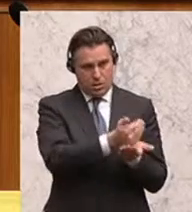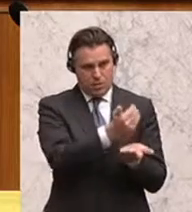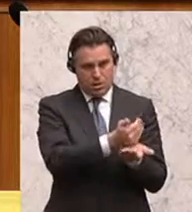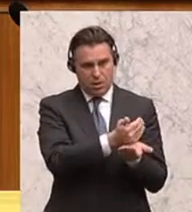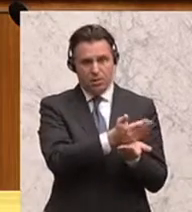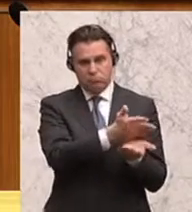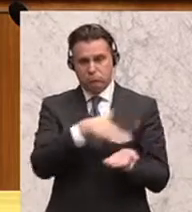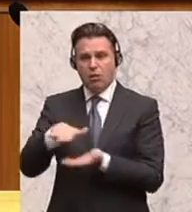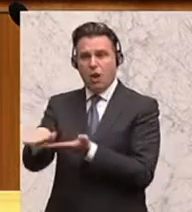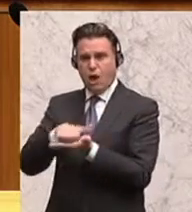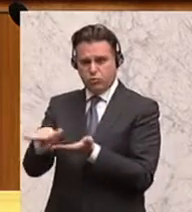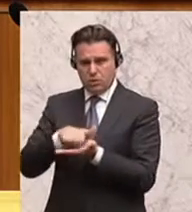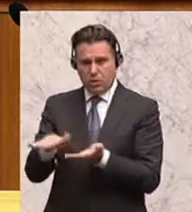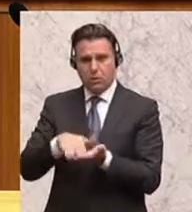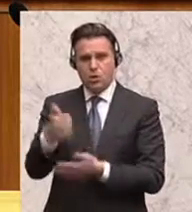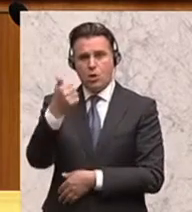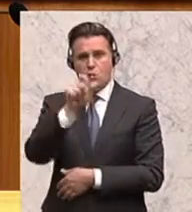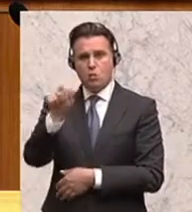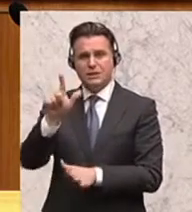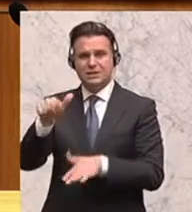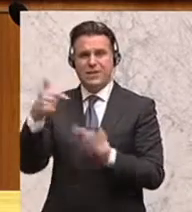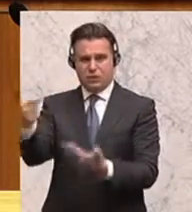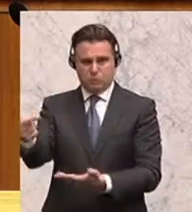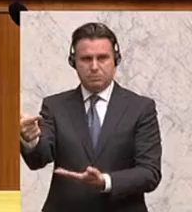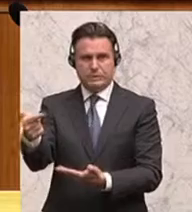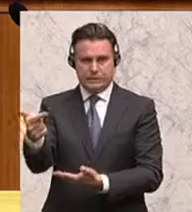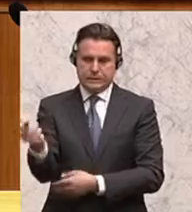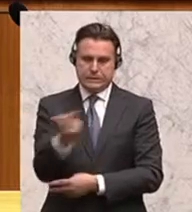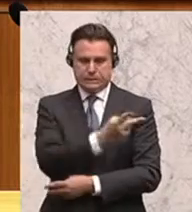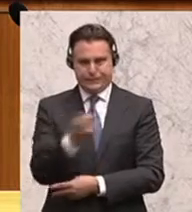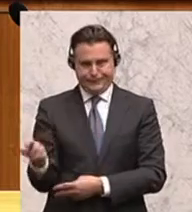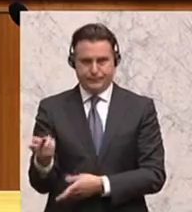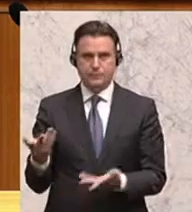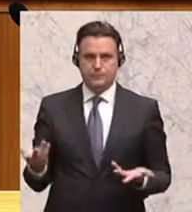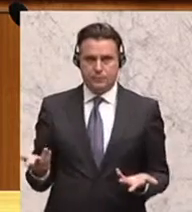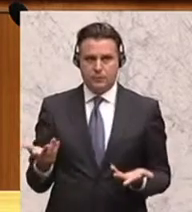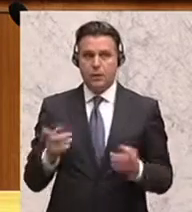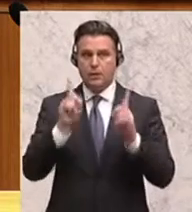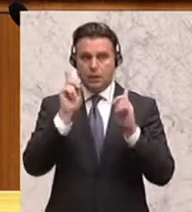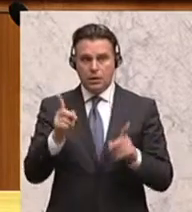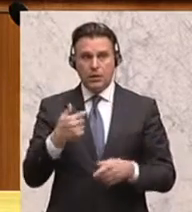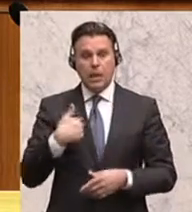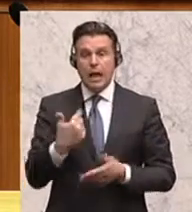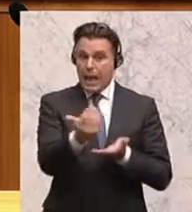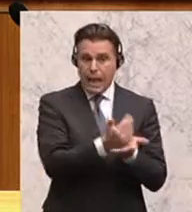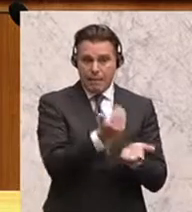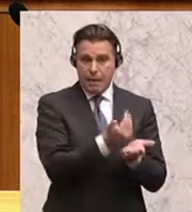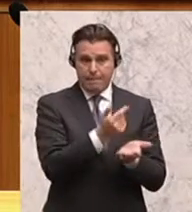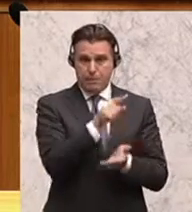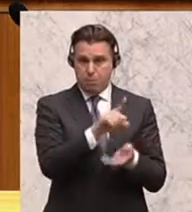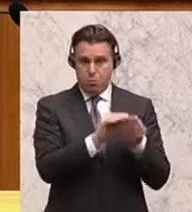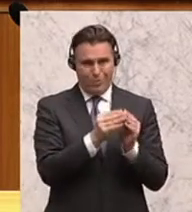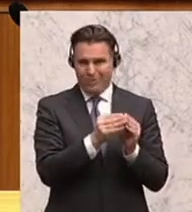stehen ausgaben von 172 milliarden gegenüber also was haben wir kein einnahmenproblem sondern